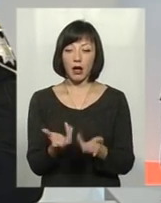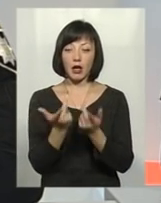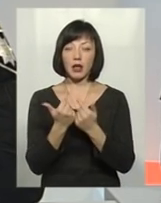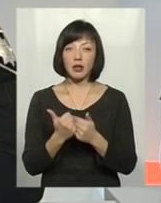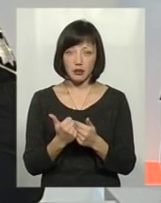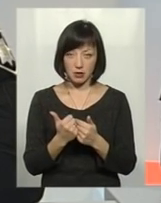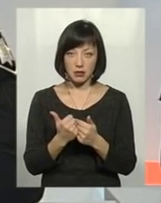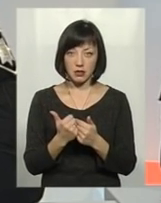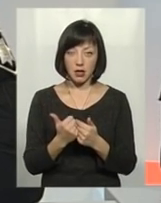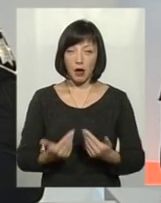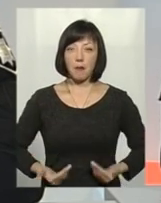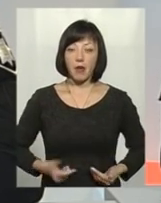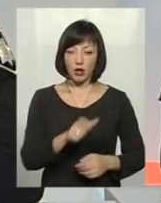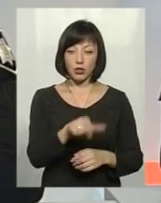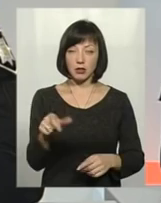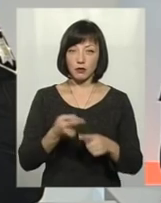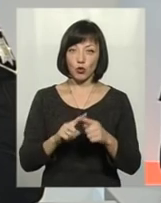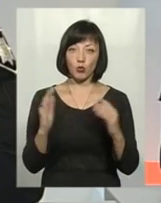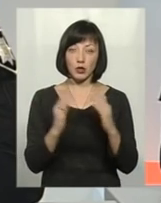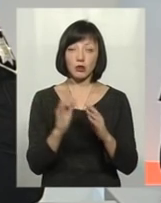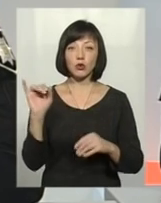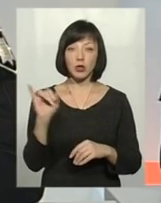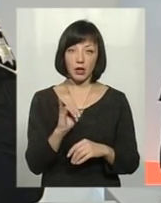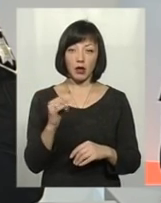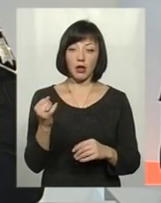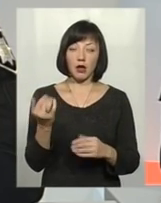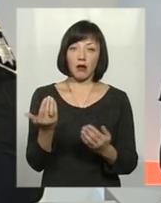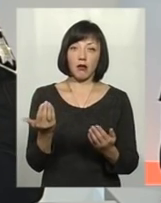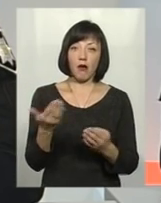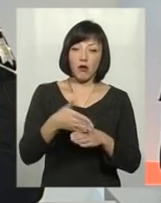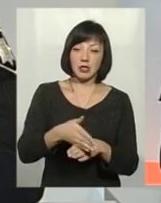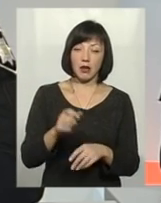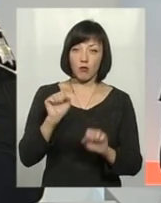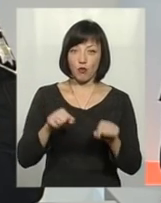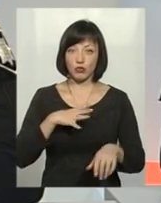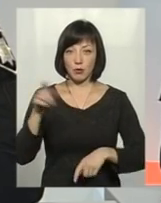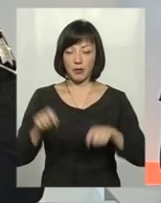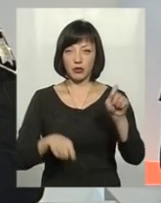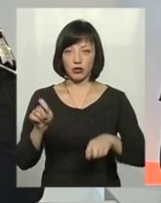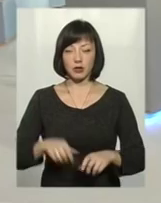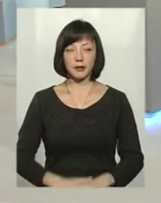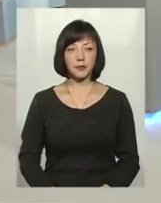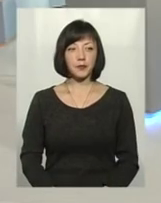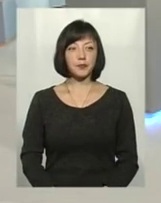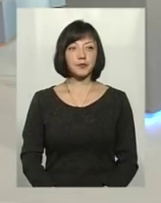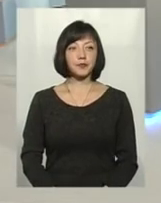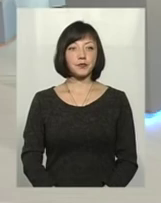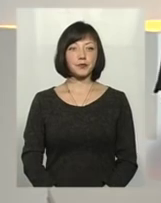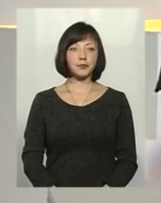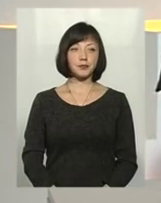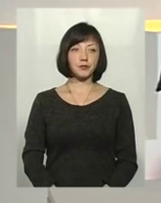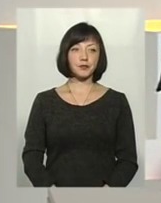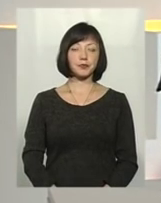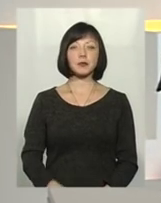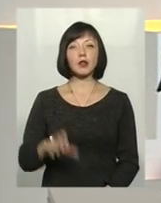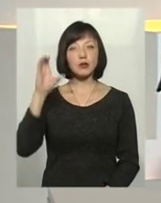кількості мешканців цього будинку, ну і гостей, які можуть приїжджати. Дякую вам за відповідь.